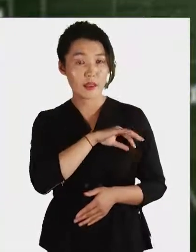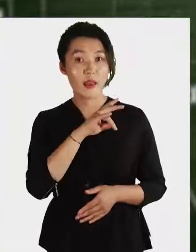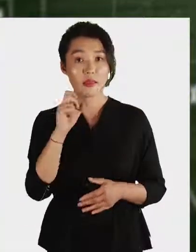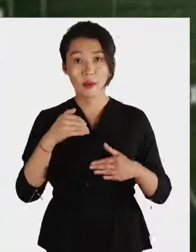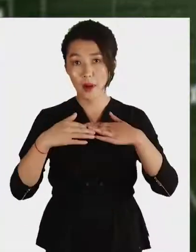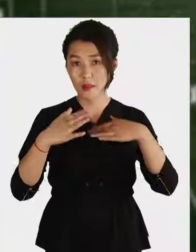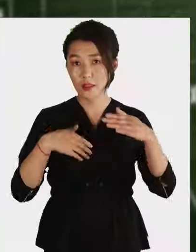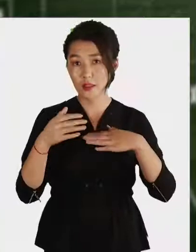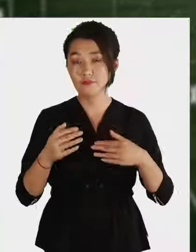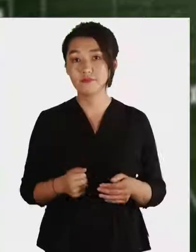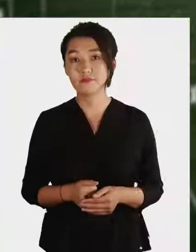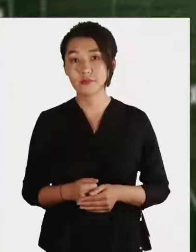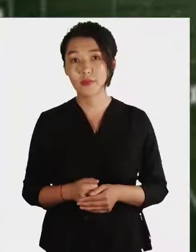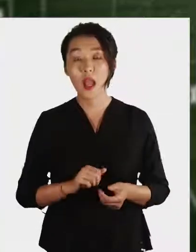практике.